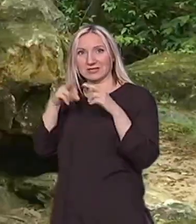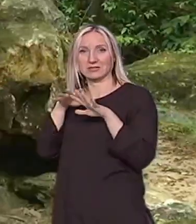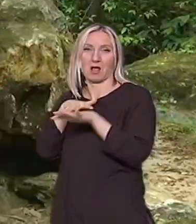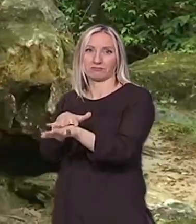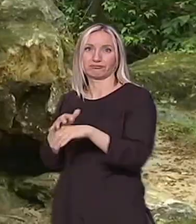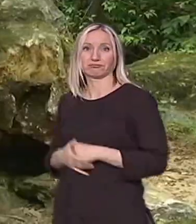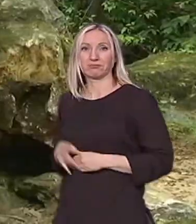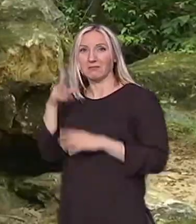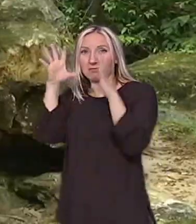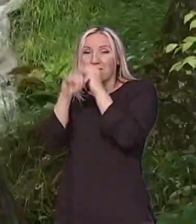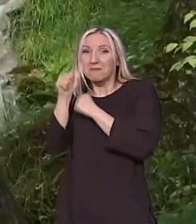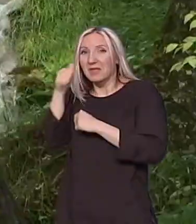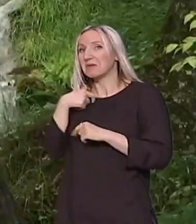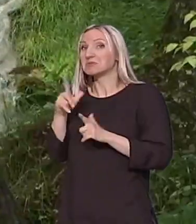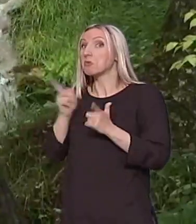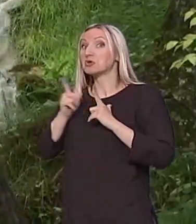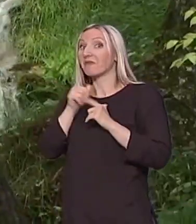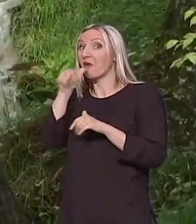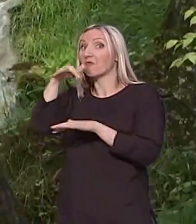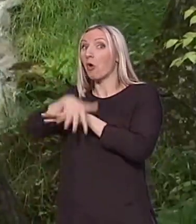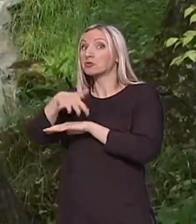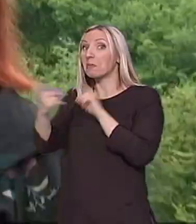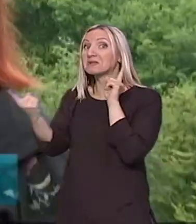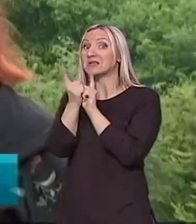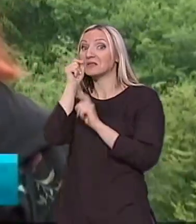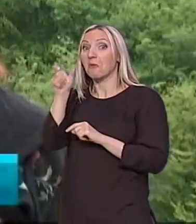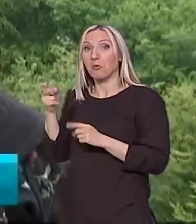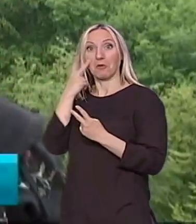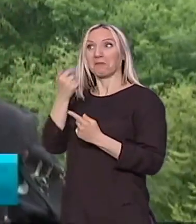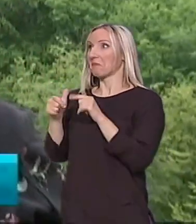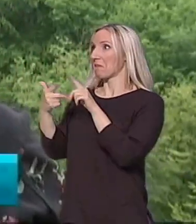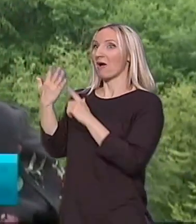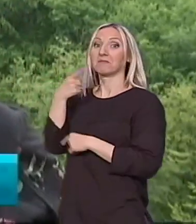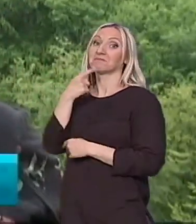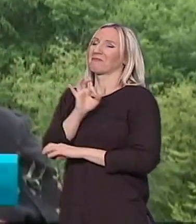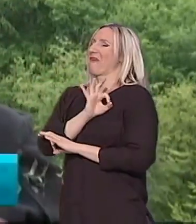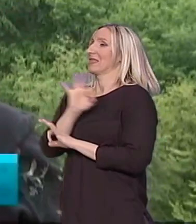Po sumornom danu nismo očekivali da je na vodopadu ikog sretnemo. Fantastično, evo, s obzirom